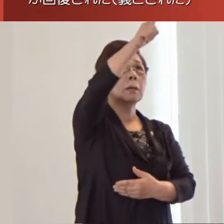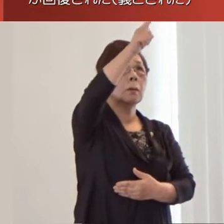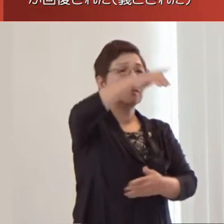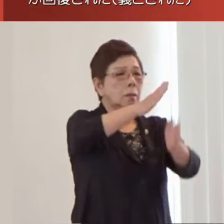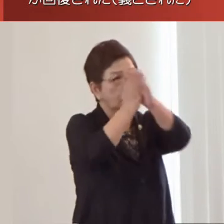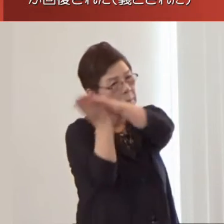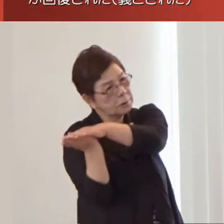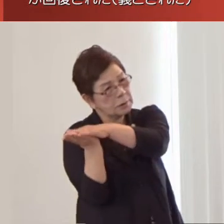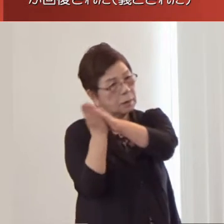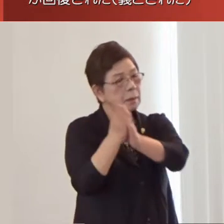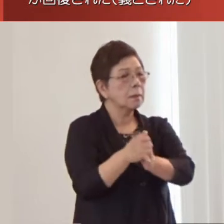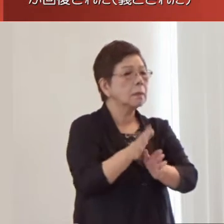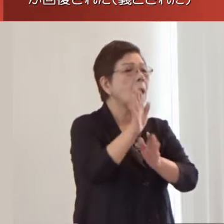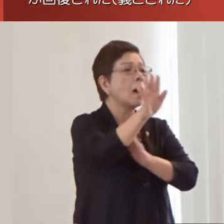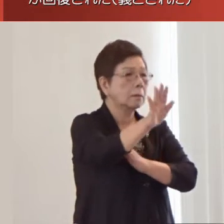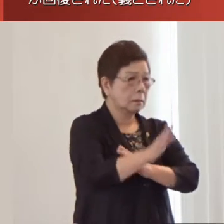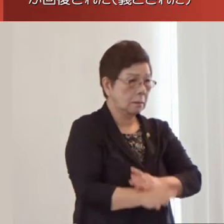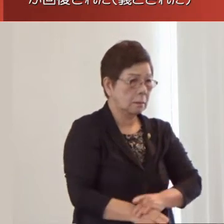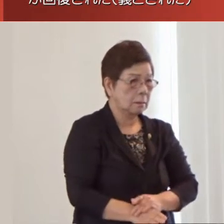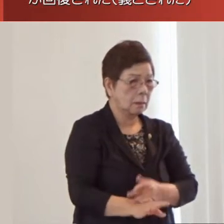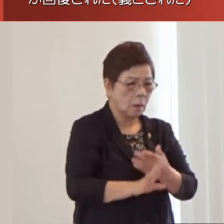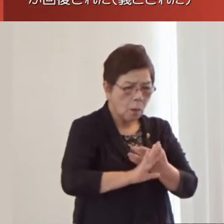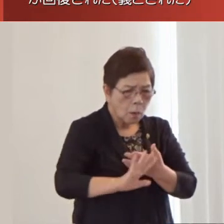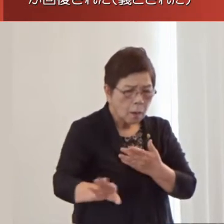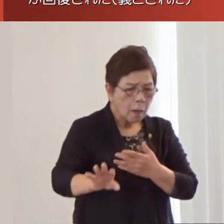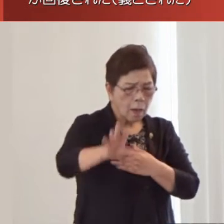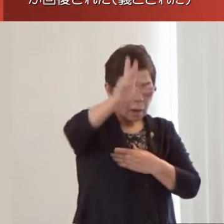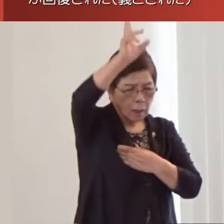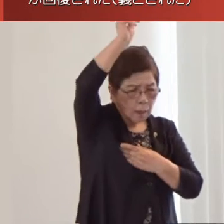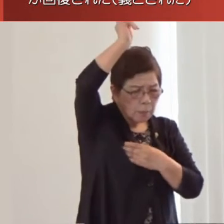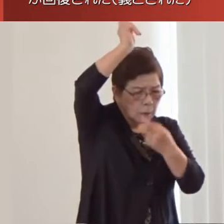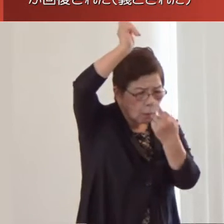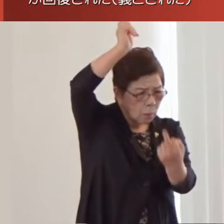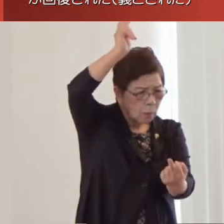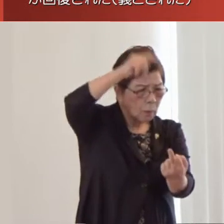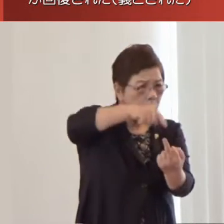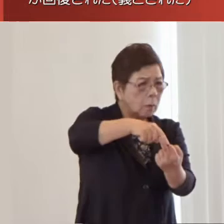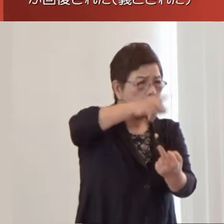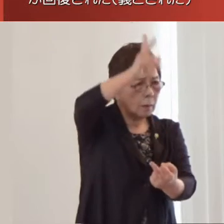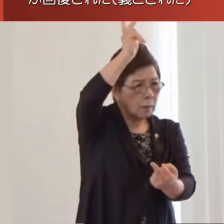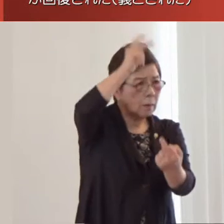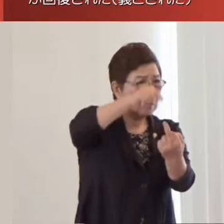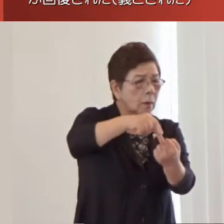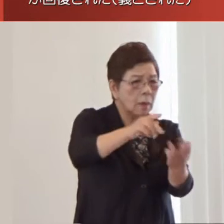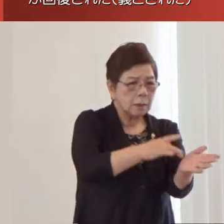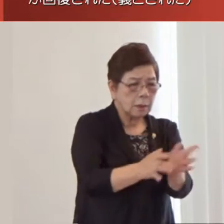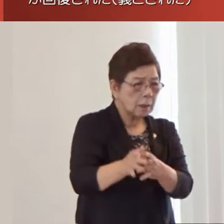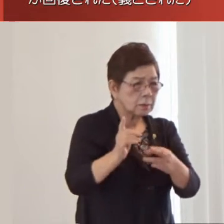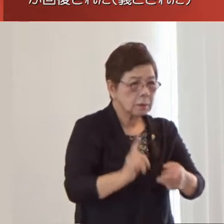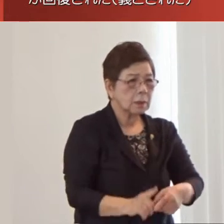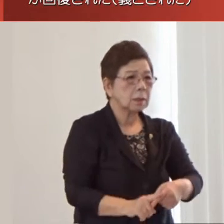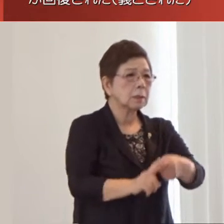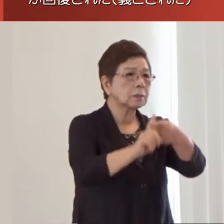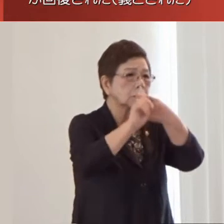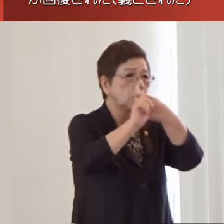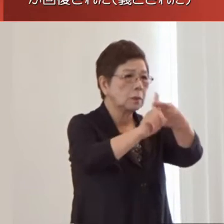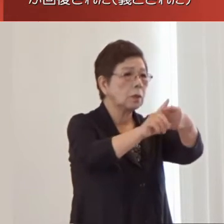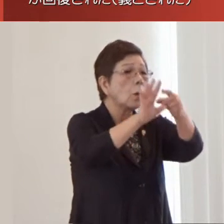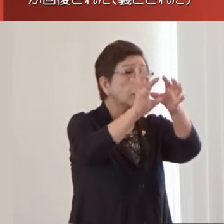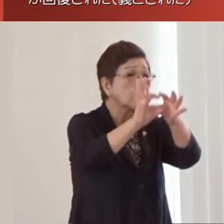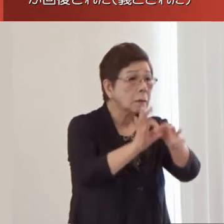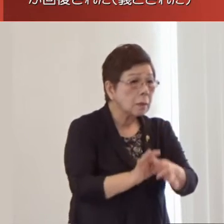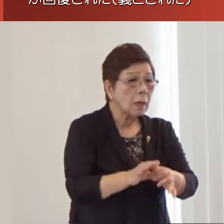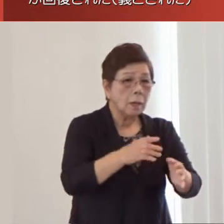の御子、他の人じゃないです、神から使わされた神の御子であるイエス・キリストが私